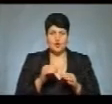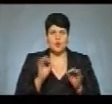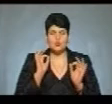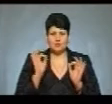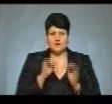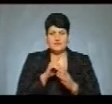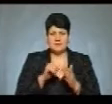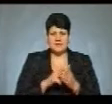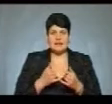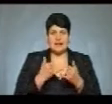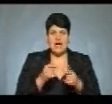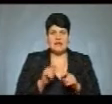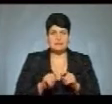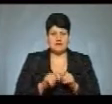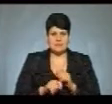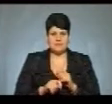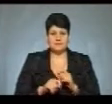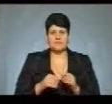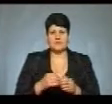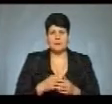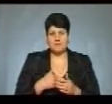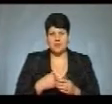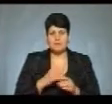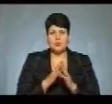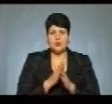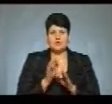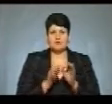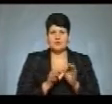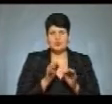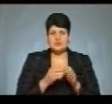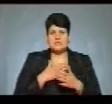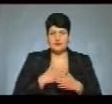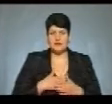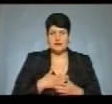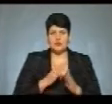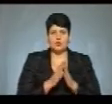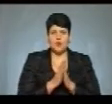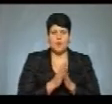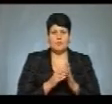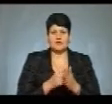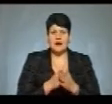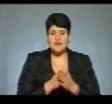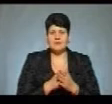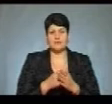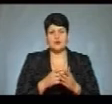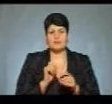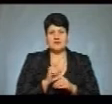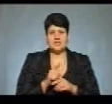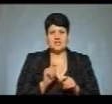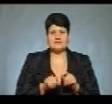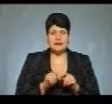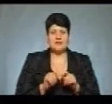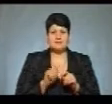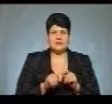для експертизи. Ми в експертизі просимо суд задовольнити наше клопотання про призначення експертизи, експертові